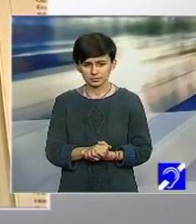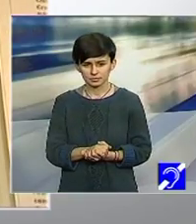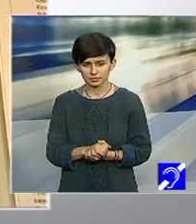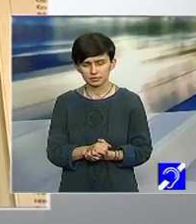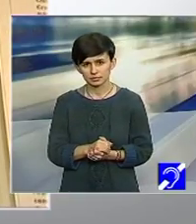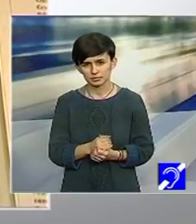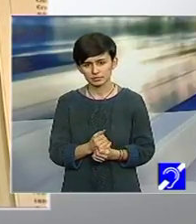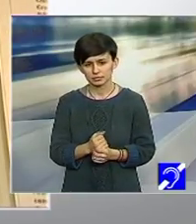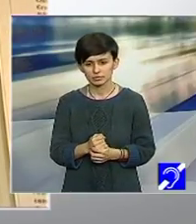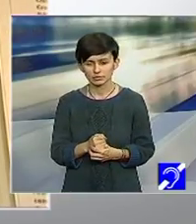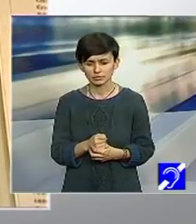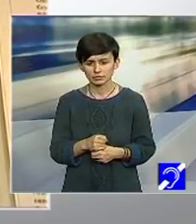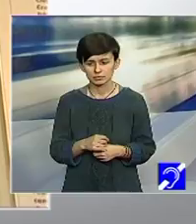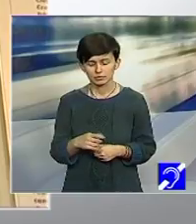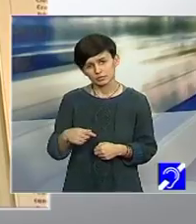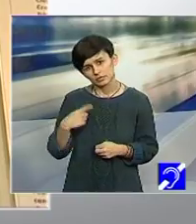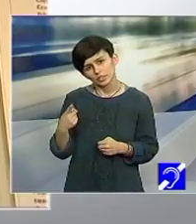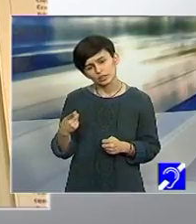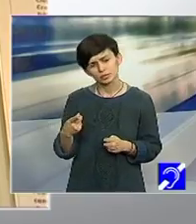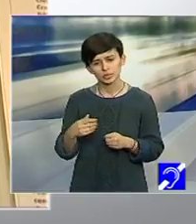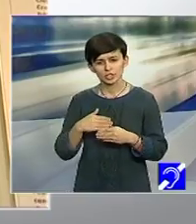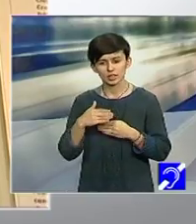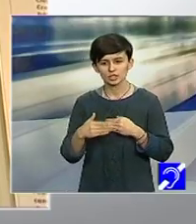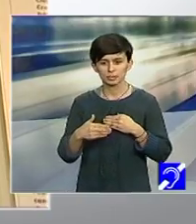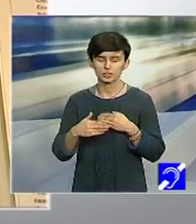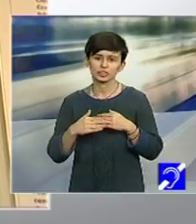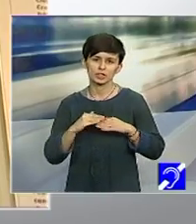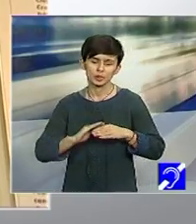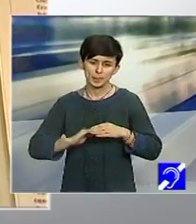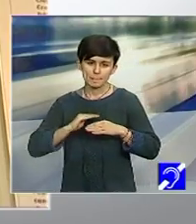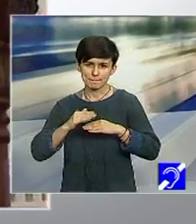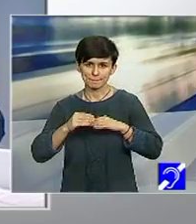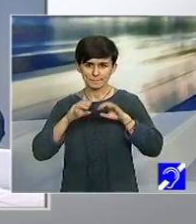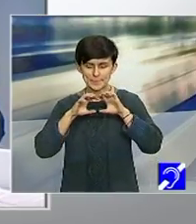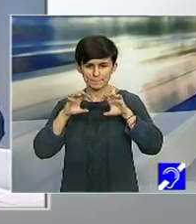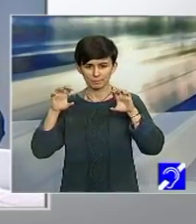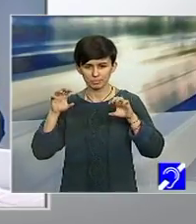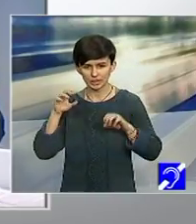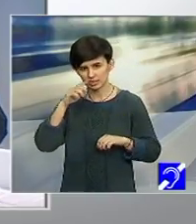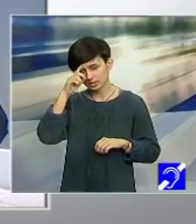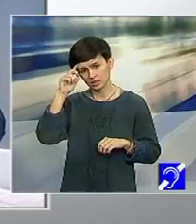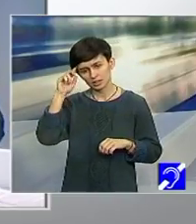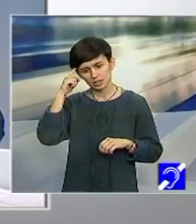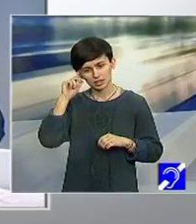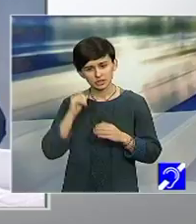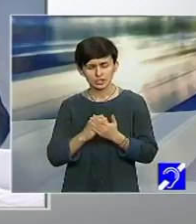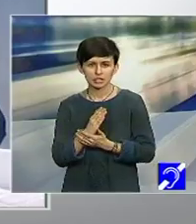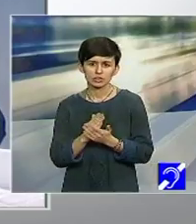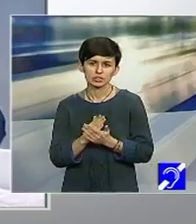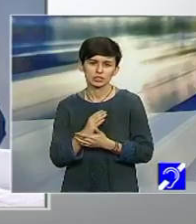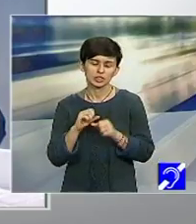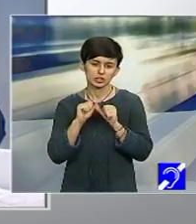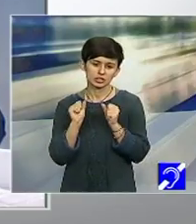dincolo de pragul unui muzeu, să reflecteze în continuare și să își formeze o anumită viziune, o